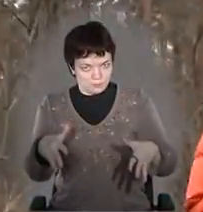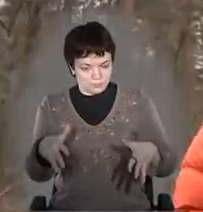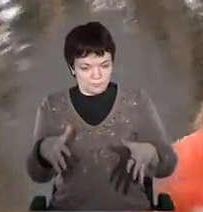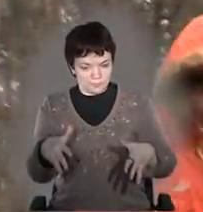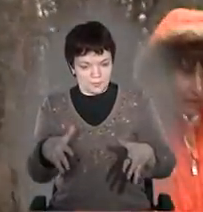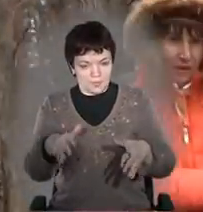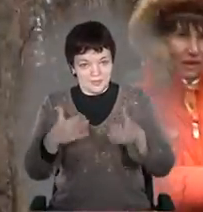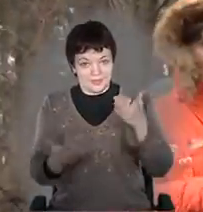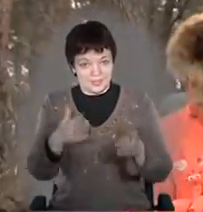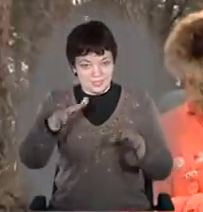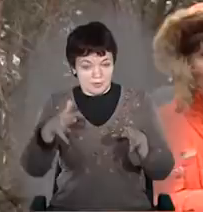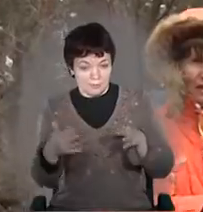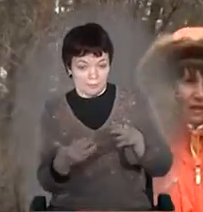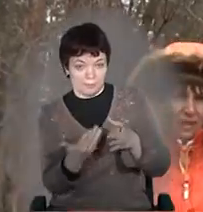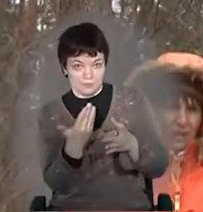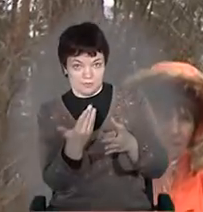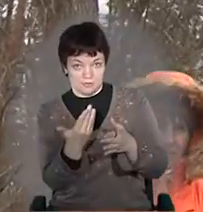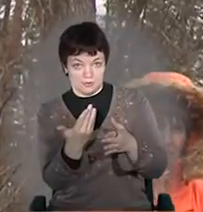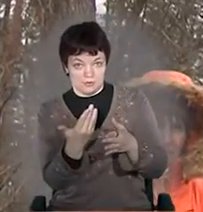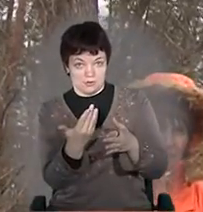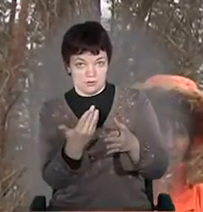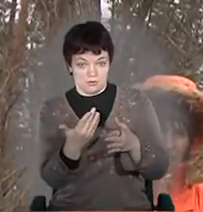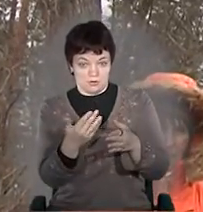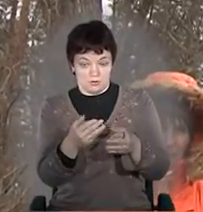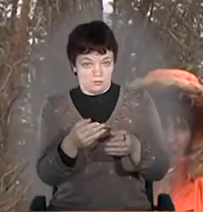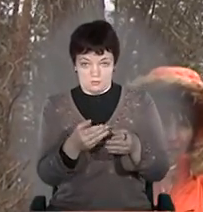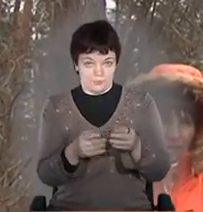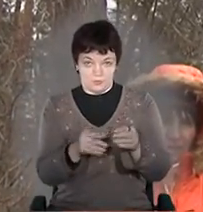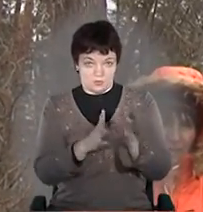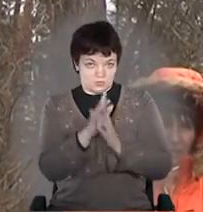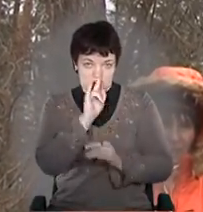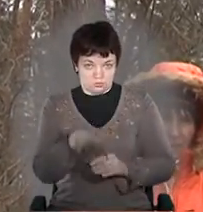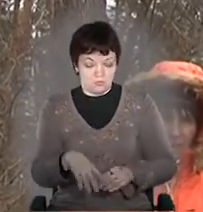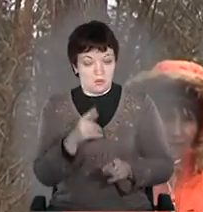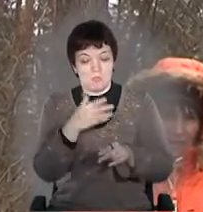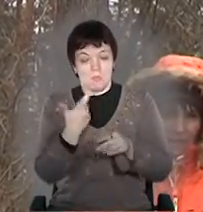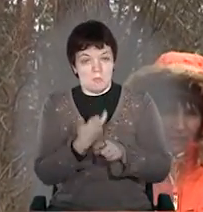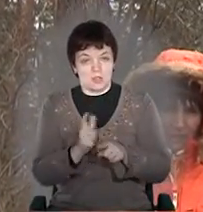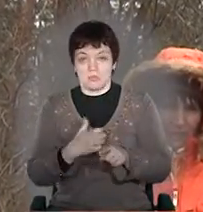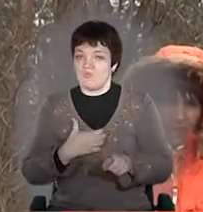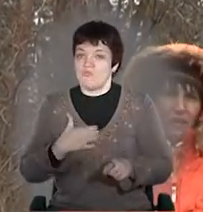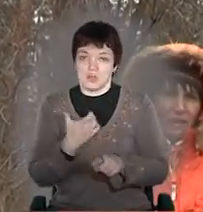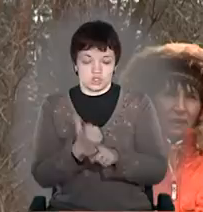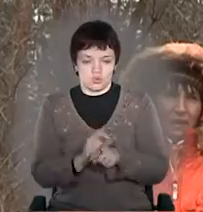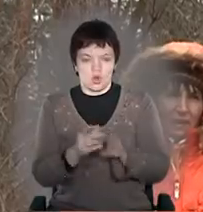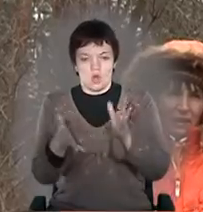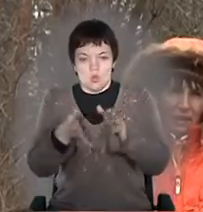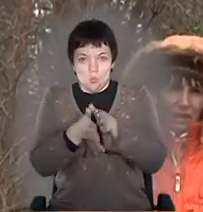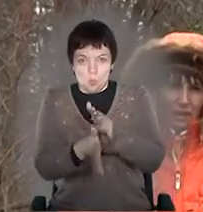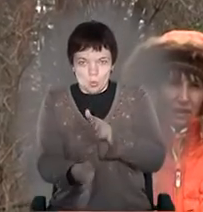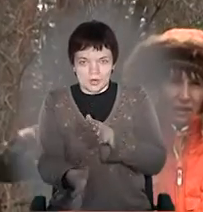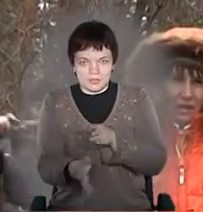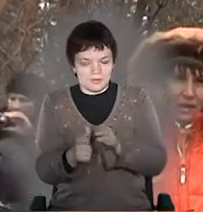в ямке заворачивается вверх, она не примется, она пропадет. Задача, чтобы корешок в ямочку